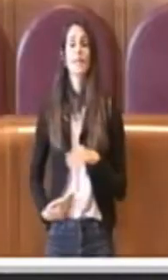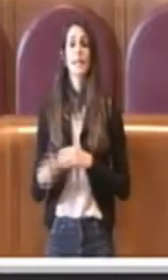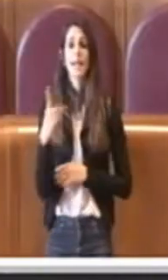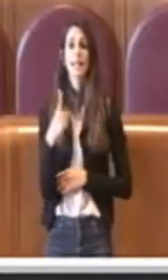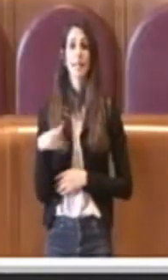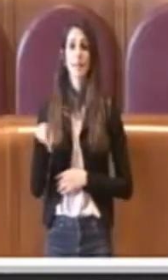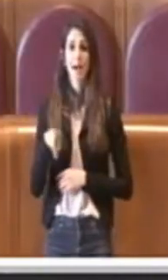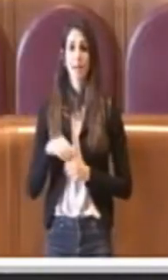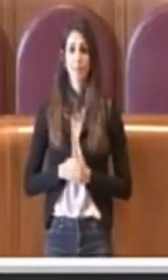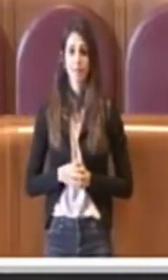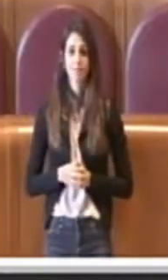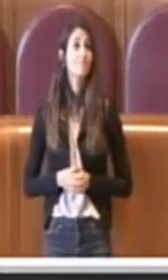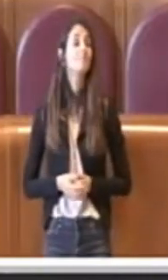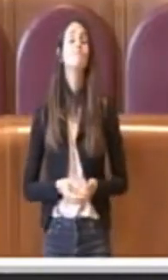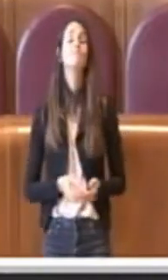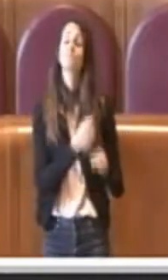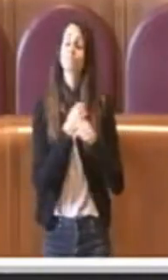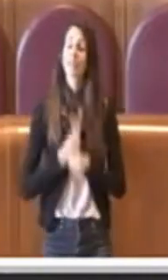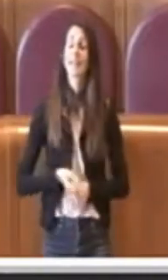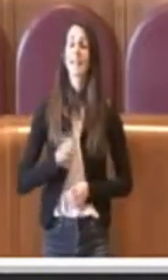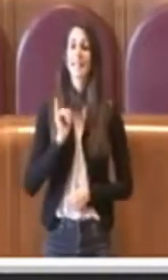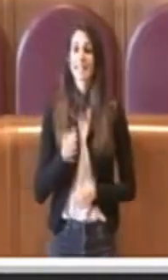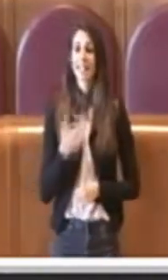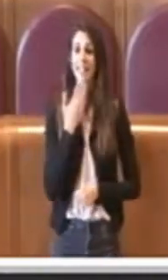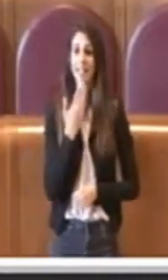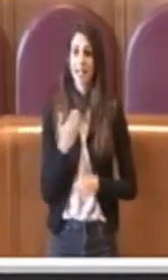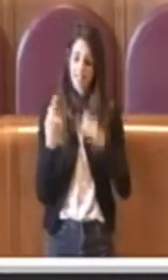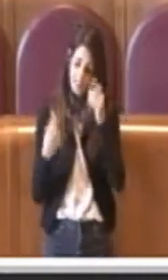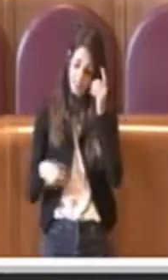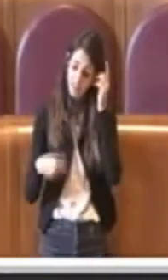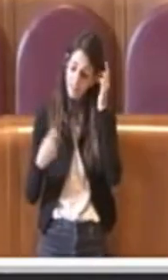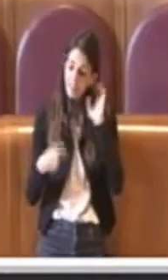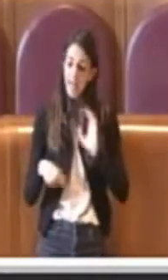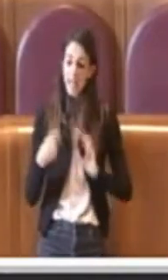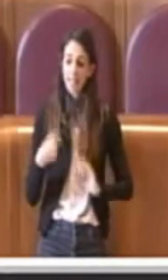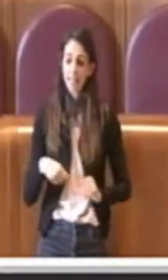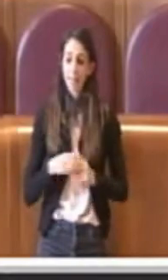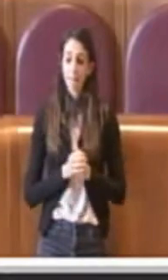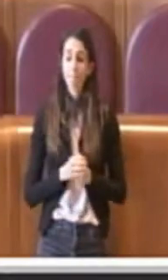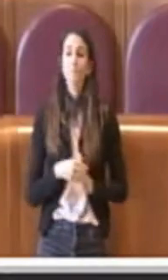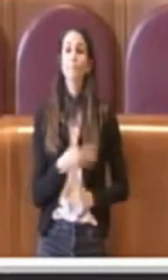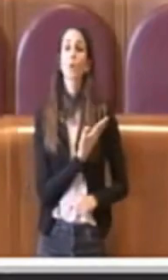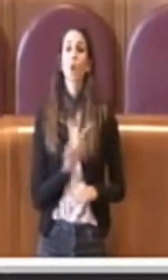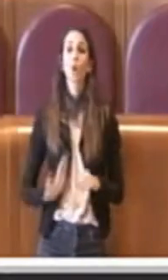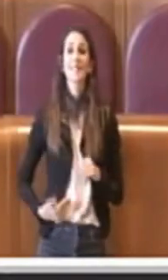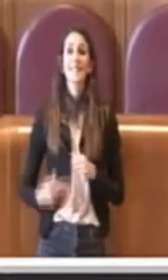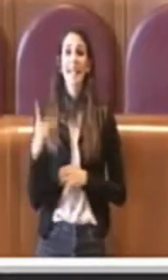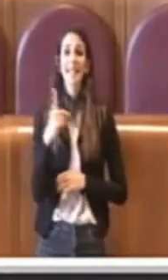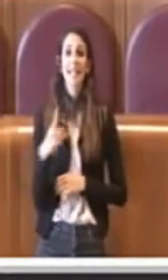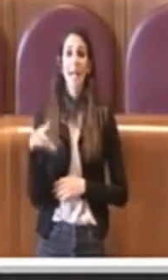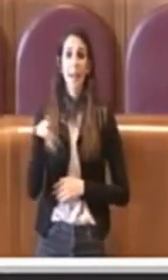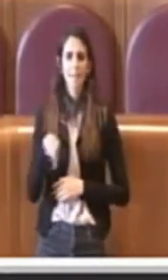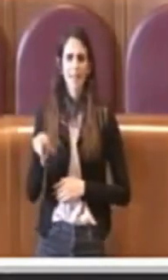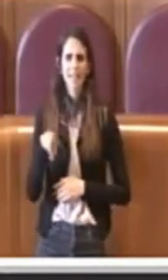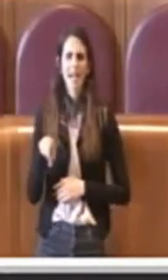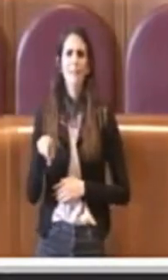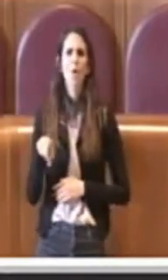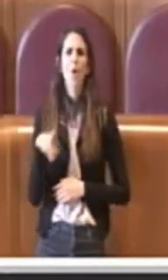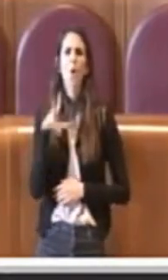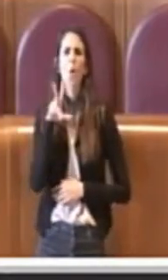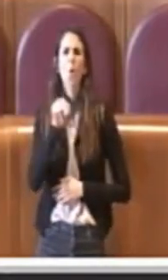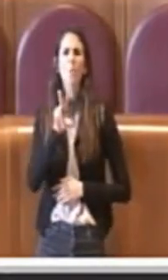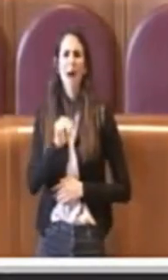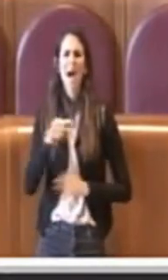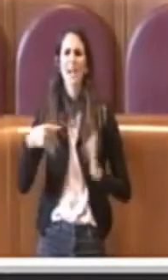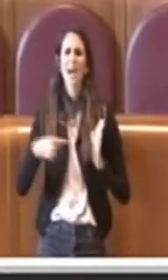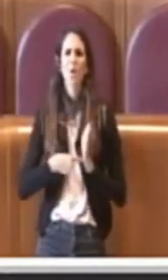sì grazie presidente il consigliere de priamo fa riferimento a un ordine del giorno di tanto tempo fa